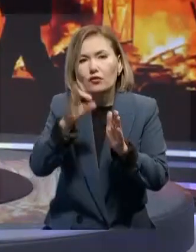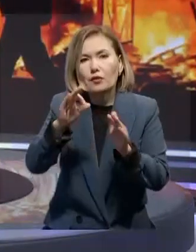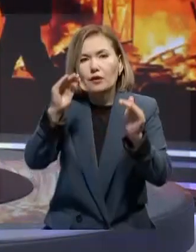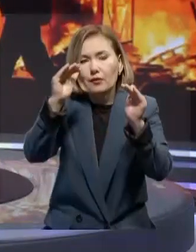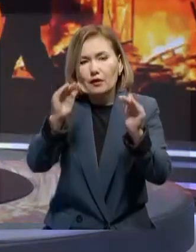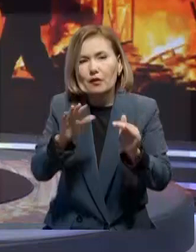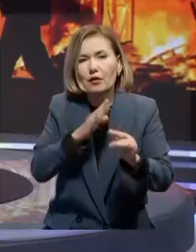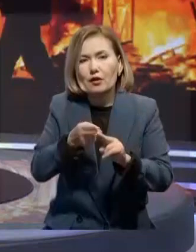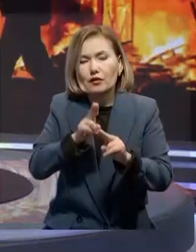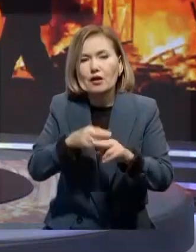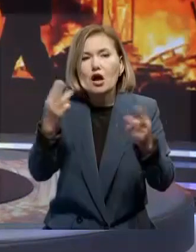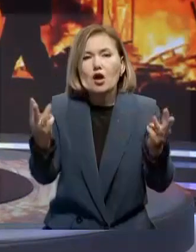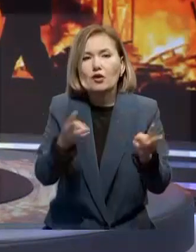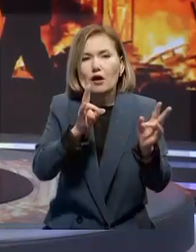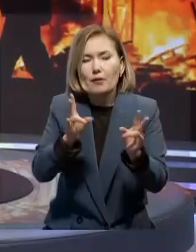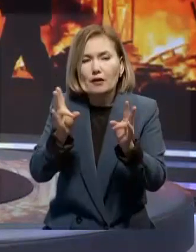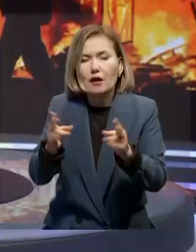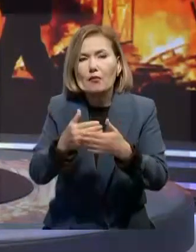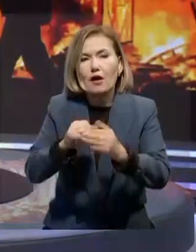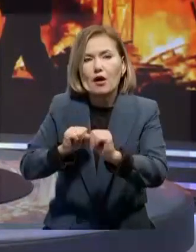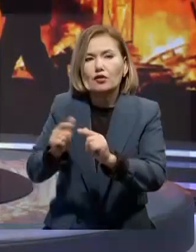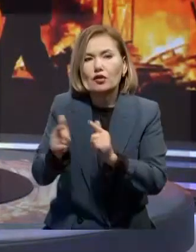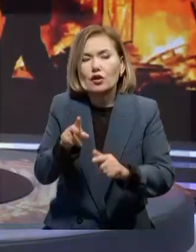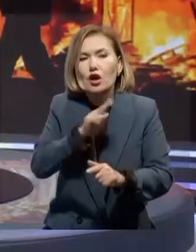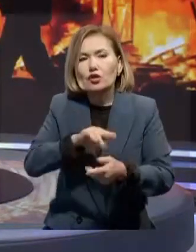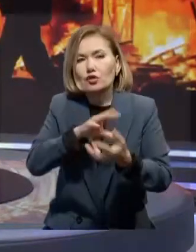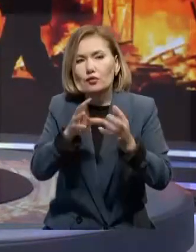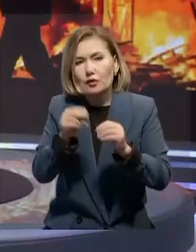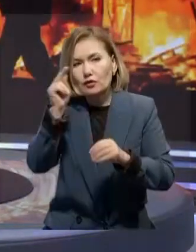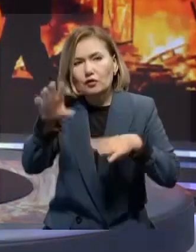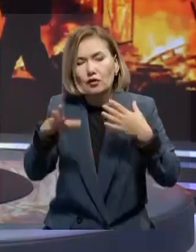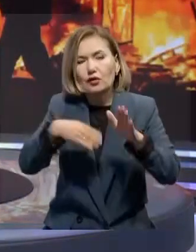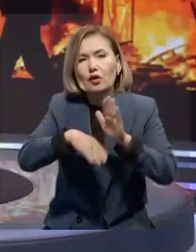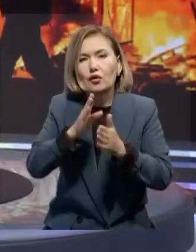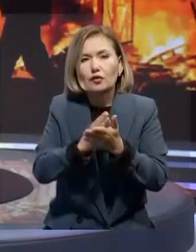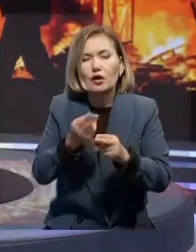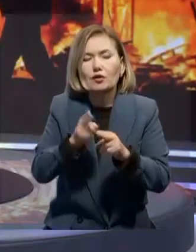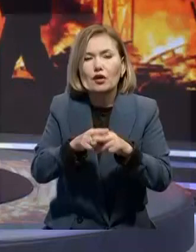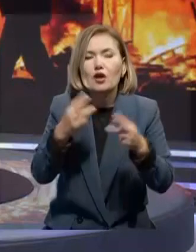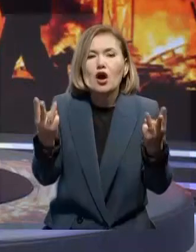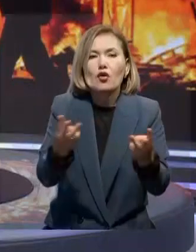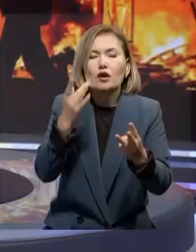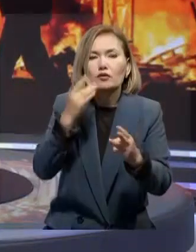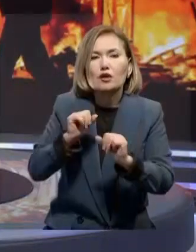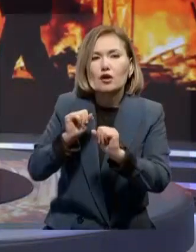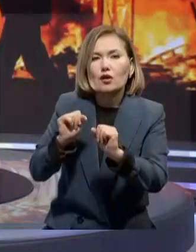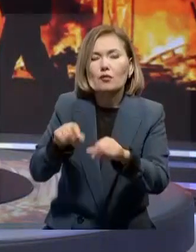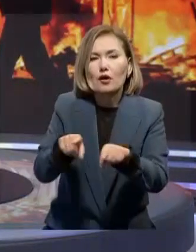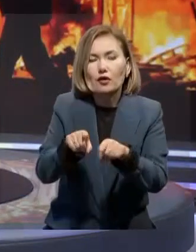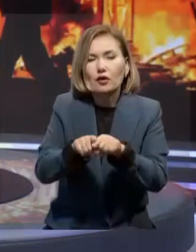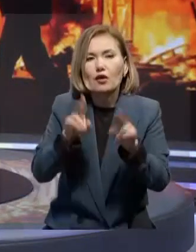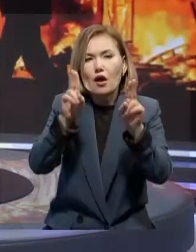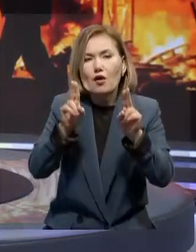17%-ға төмендеп отыр. Бұл тілсіз жаудың алдын алу жұмыстарының нәтижесі дейді мамандар. Өрт өтінде жүріп, тұрғындарға сақтық шараларын